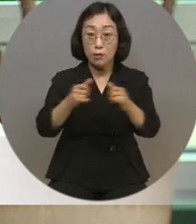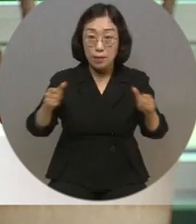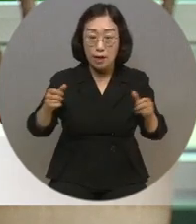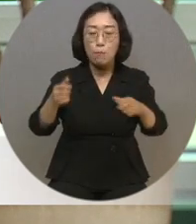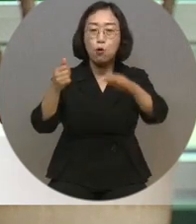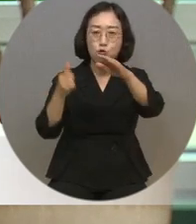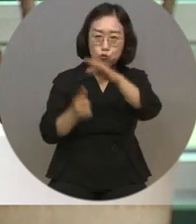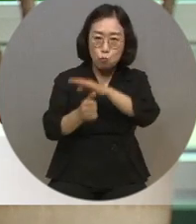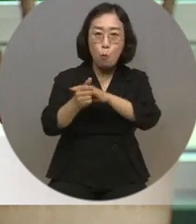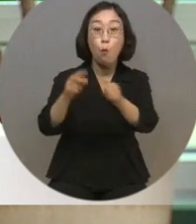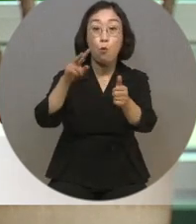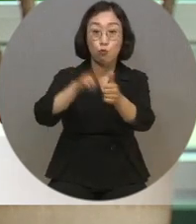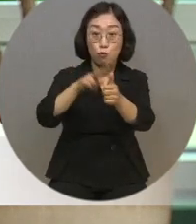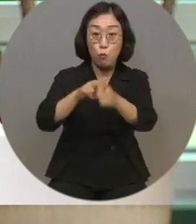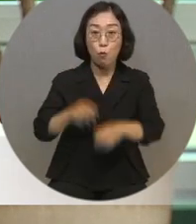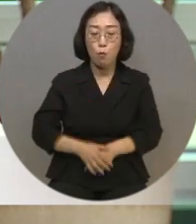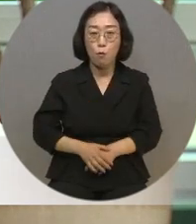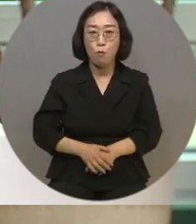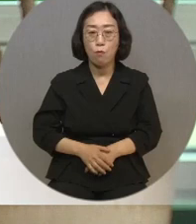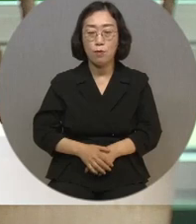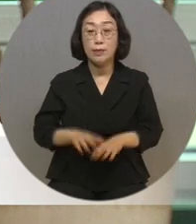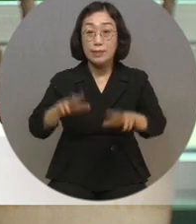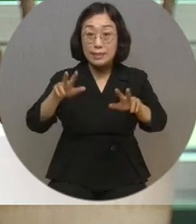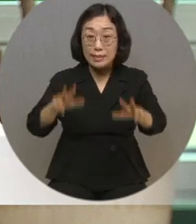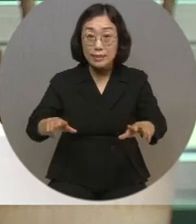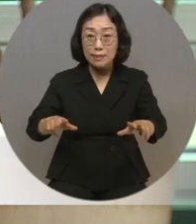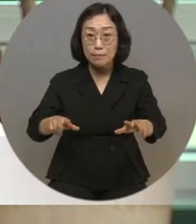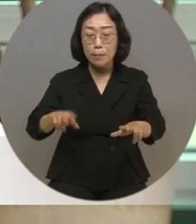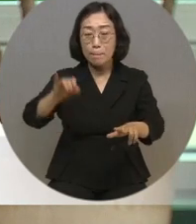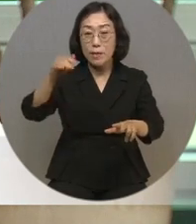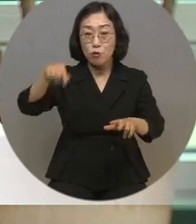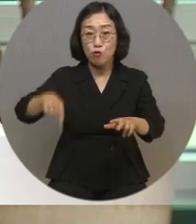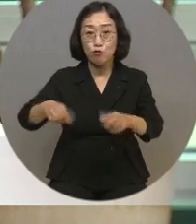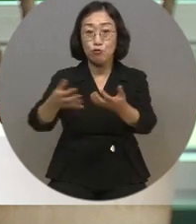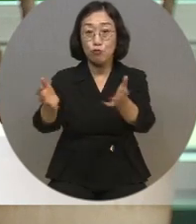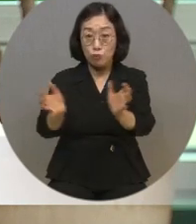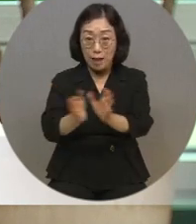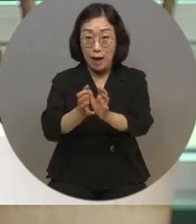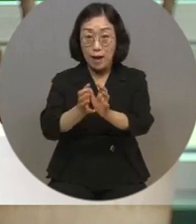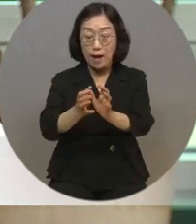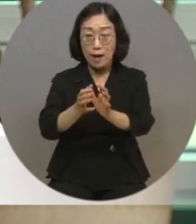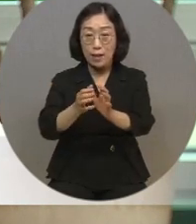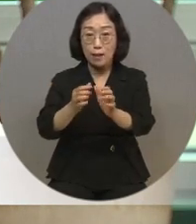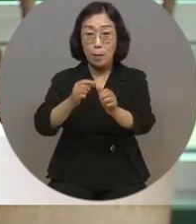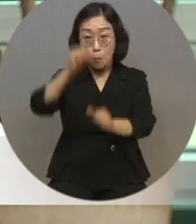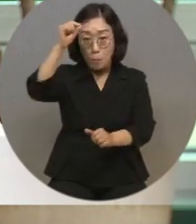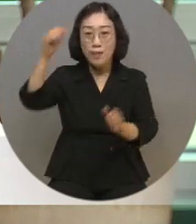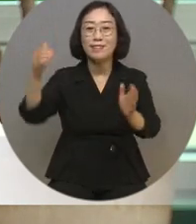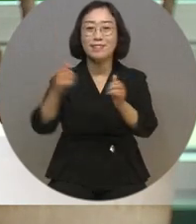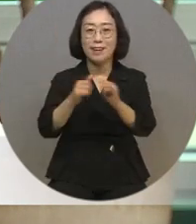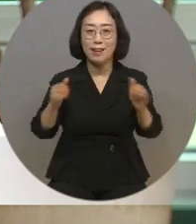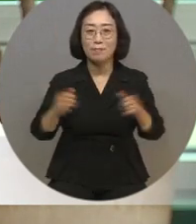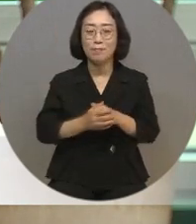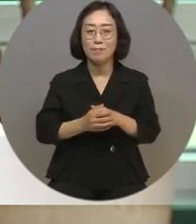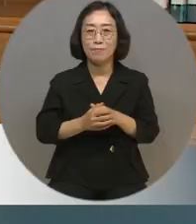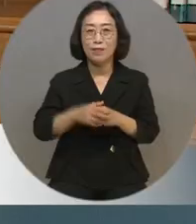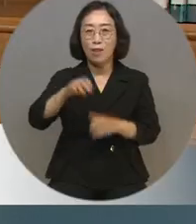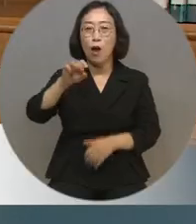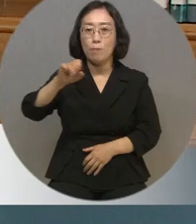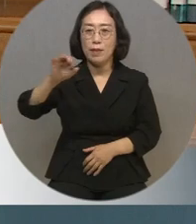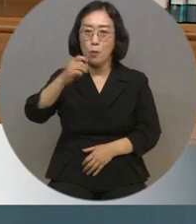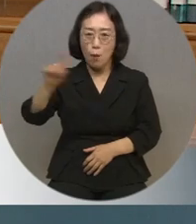비례대표 1번으로 당선된 현재는 더불어민주당 당선인 소리로 보는 시각장애인